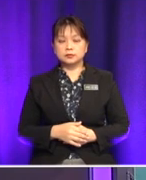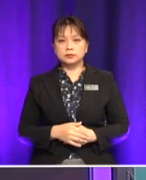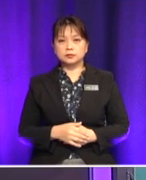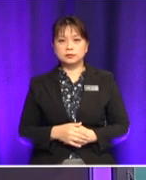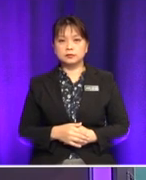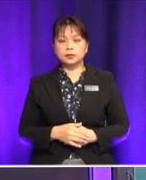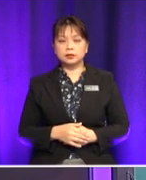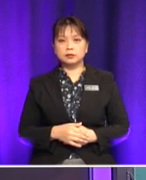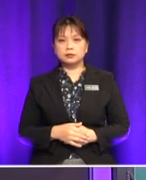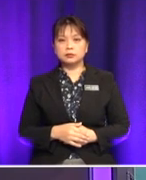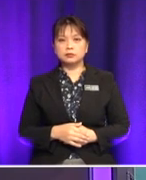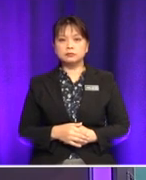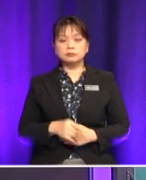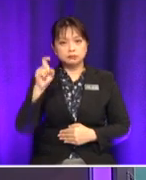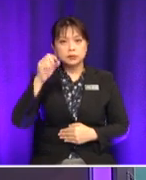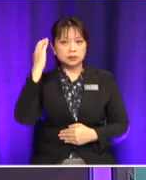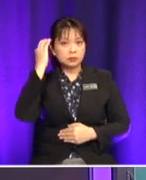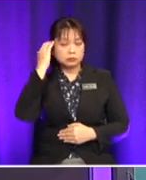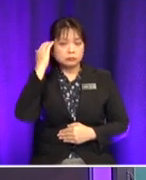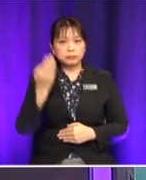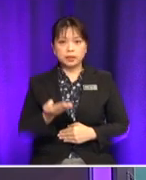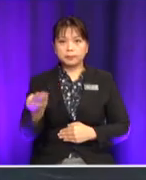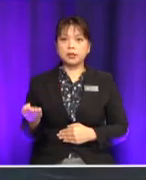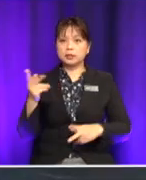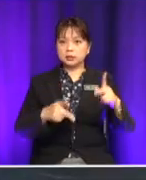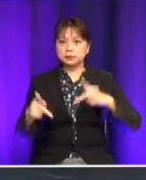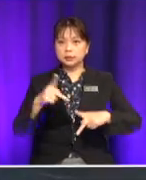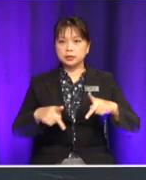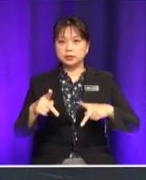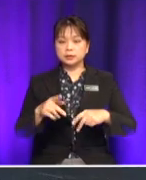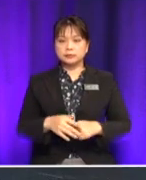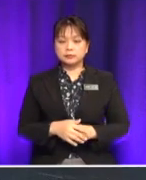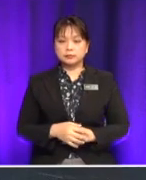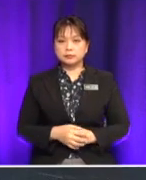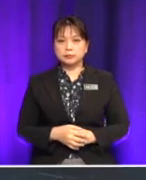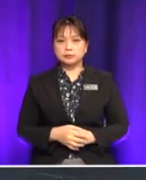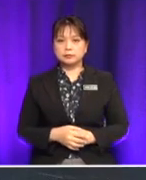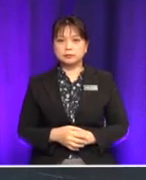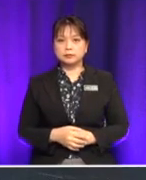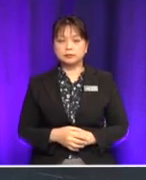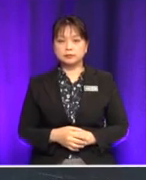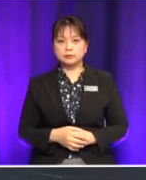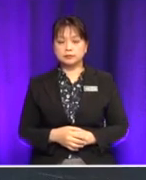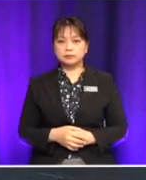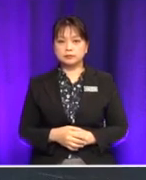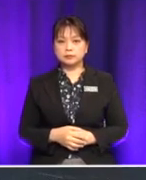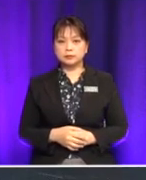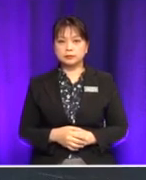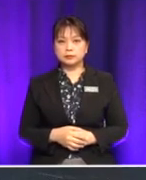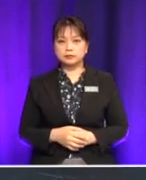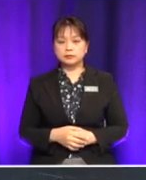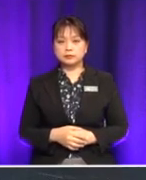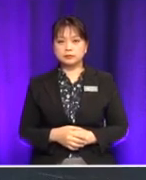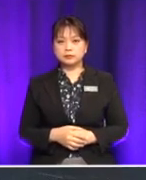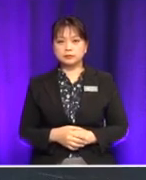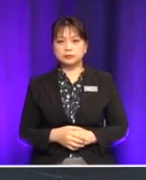mengendalikan bahan kimia jadi bahan kimia nih kan Adit mungkinnya